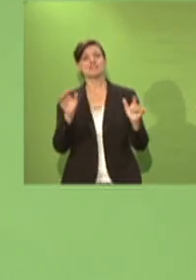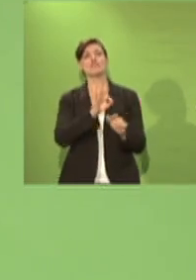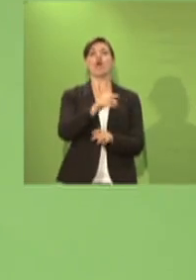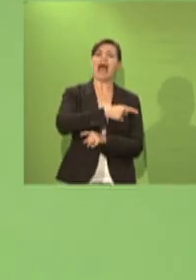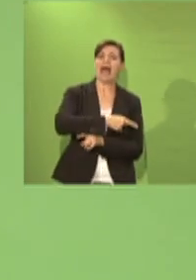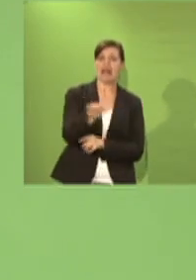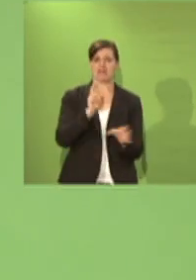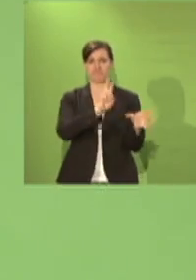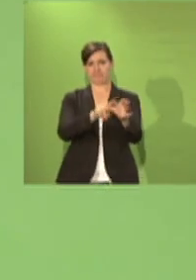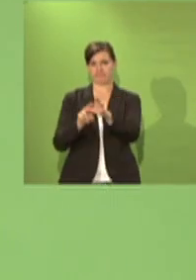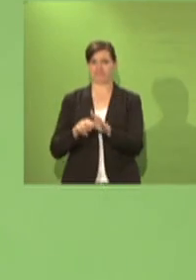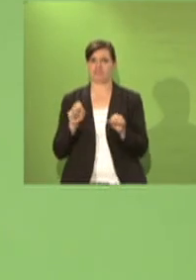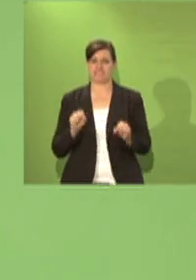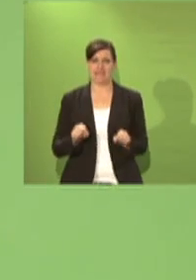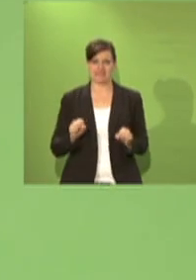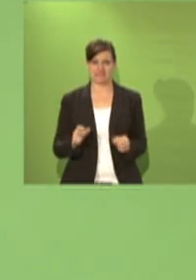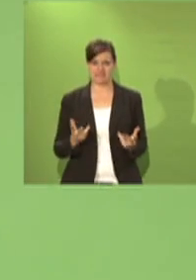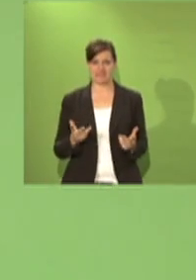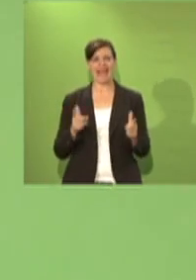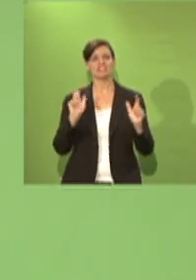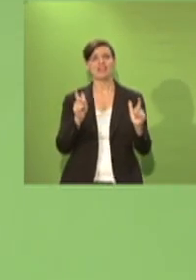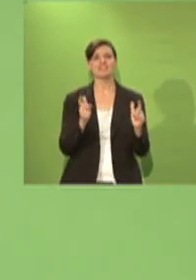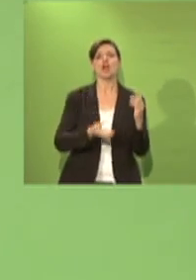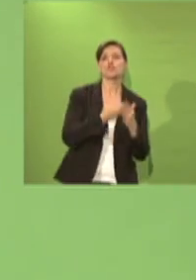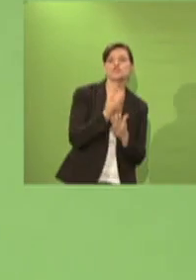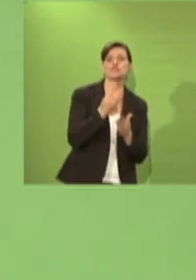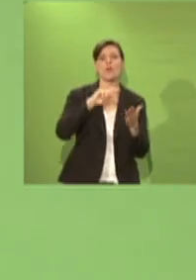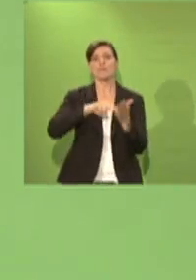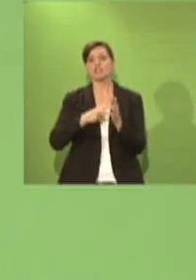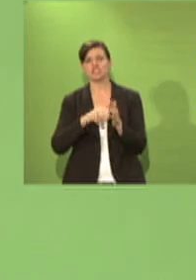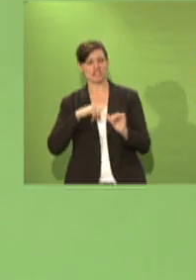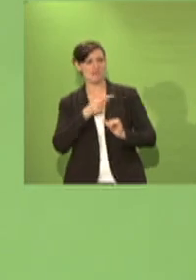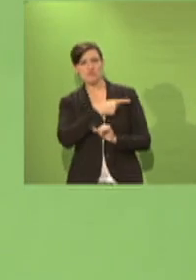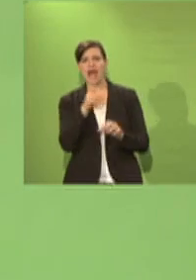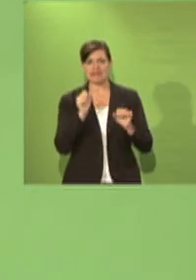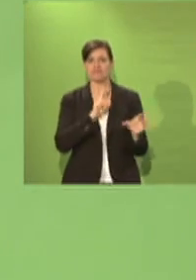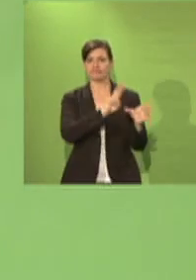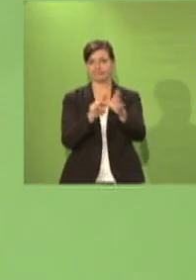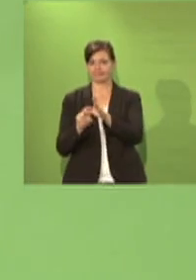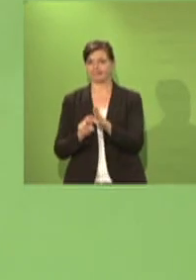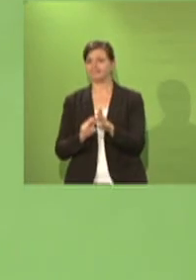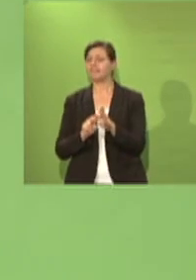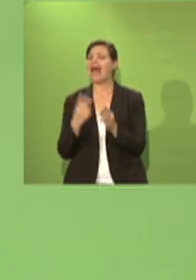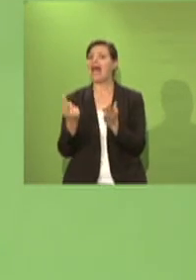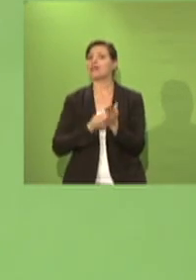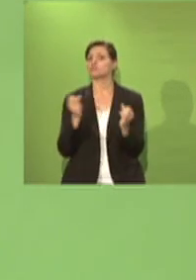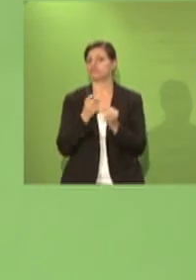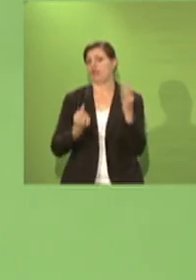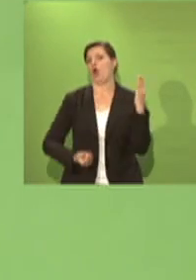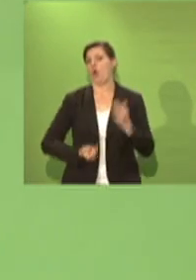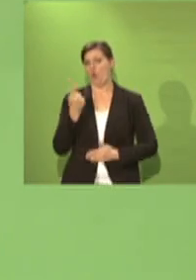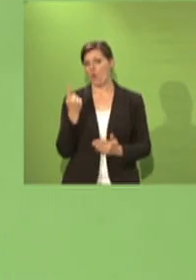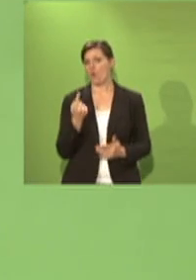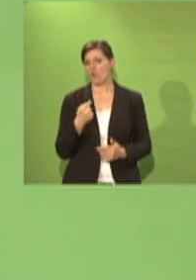einem gesellschaftlichen, zum kulturellen und auch zum politischen Leben. Das ist ein hoher Anspruch, den wir auch als Teil